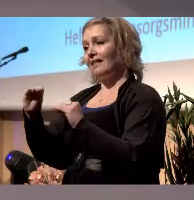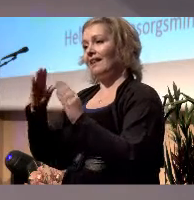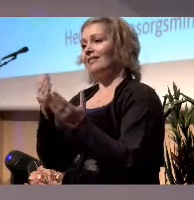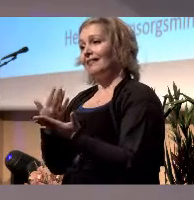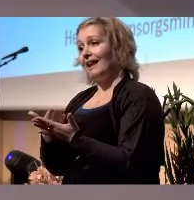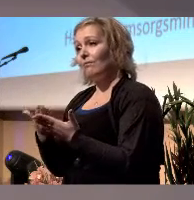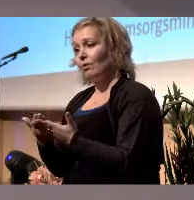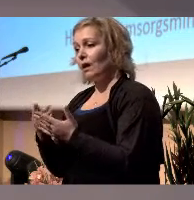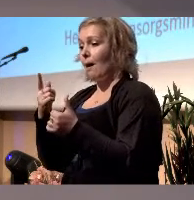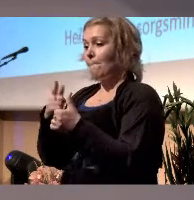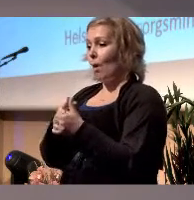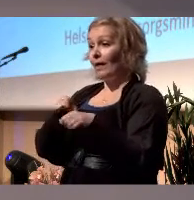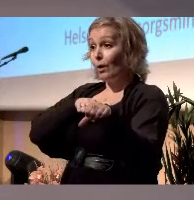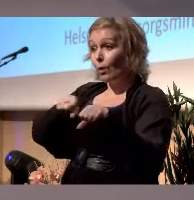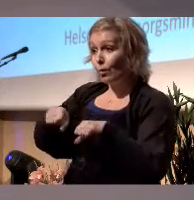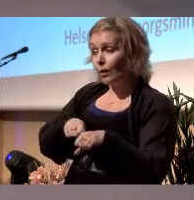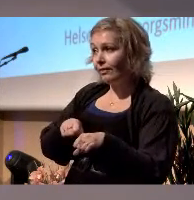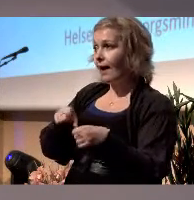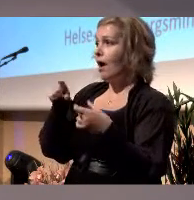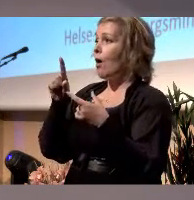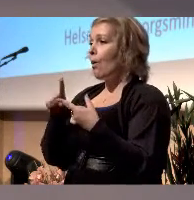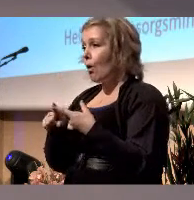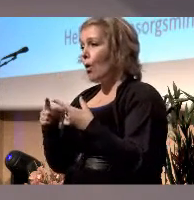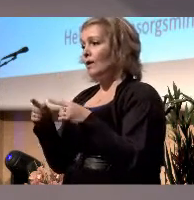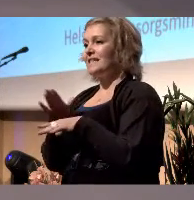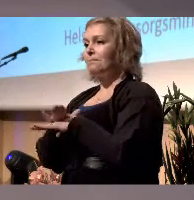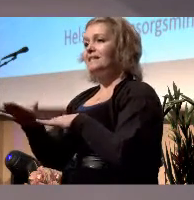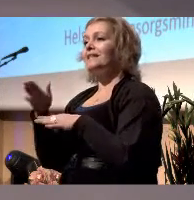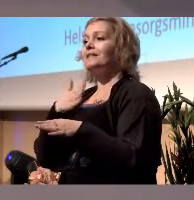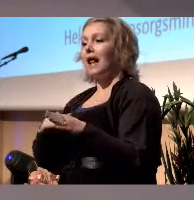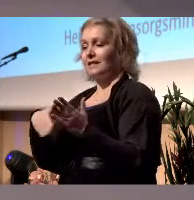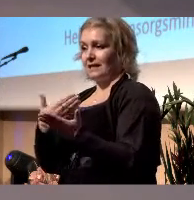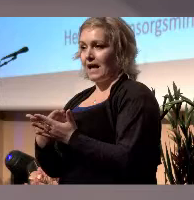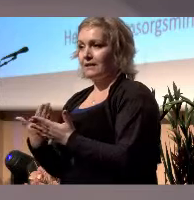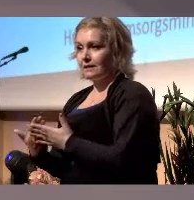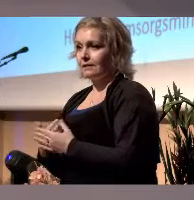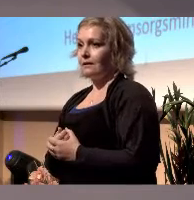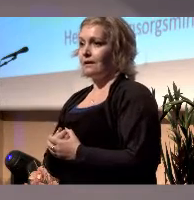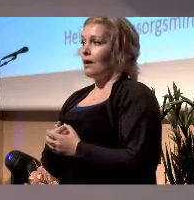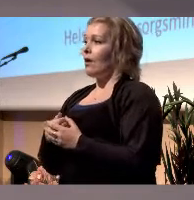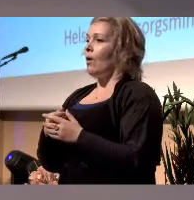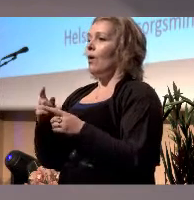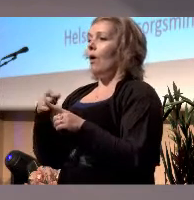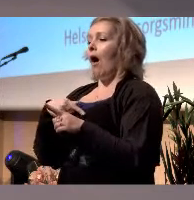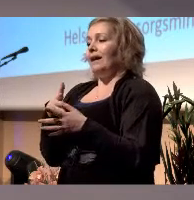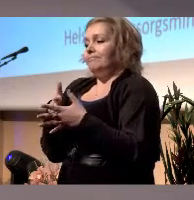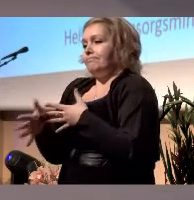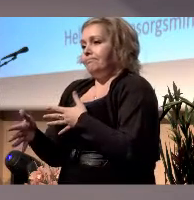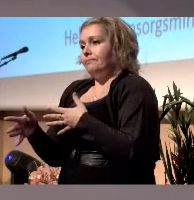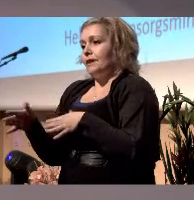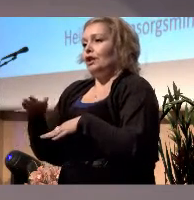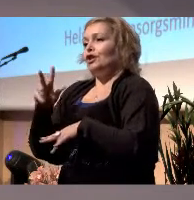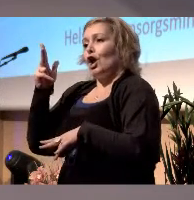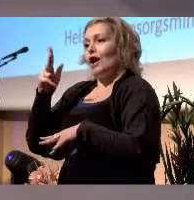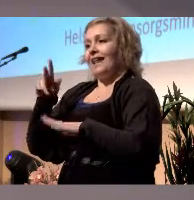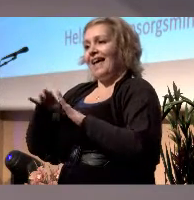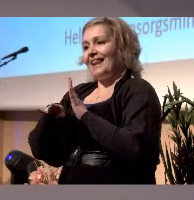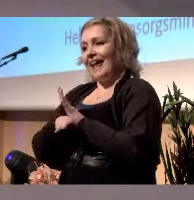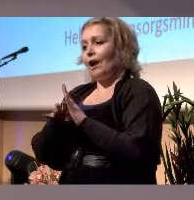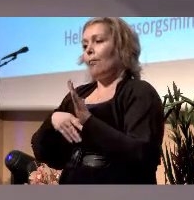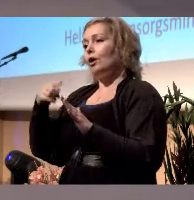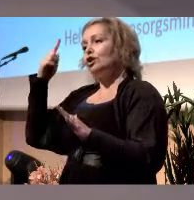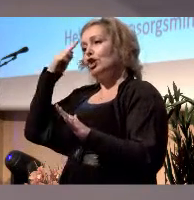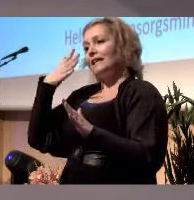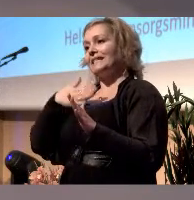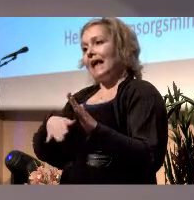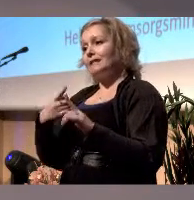tilbudet, både i kommunene og i spesialisthelsetjenesten. Vi har gjeninnført den gyllene regel om at